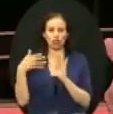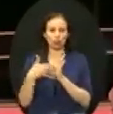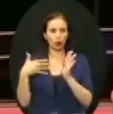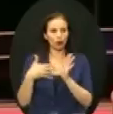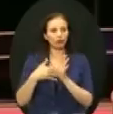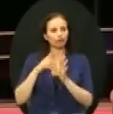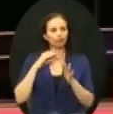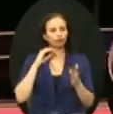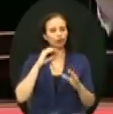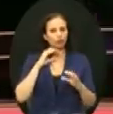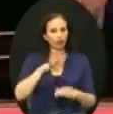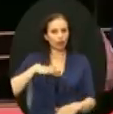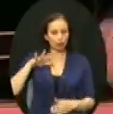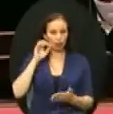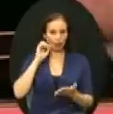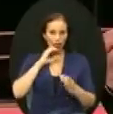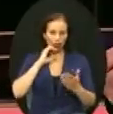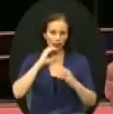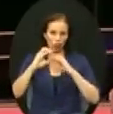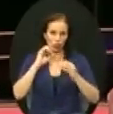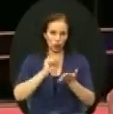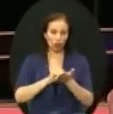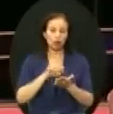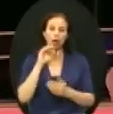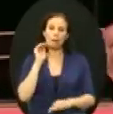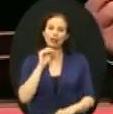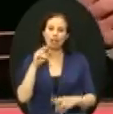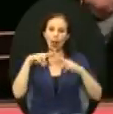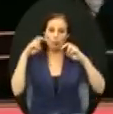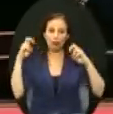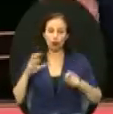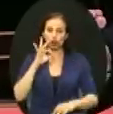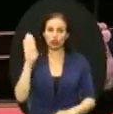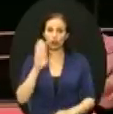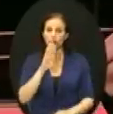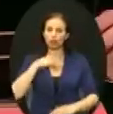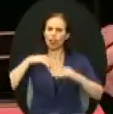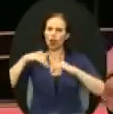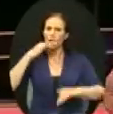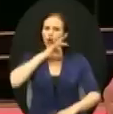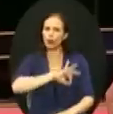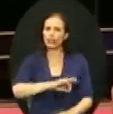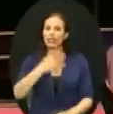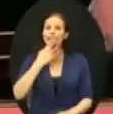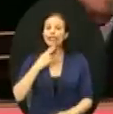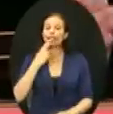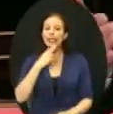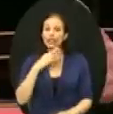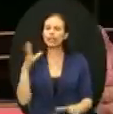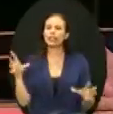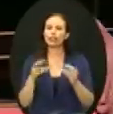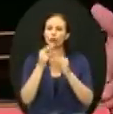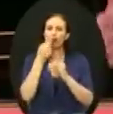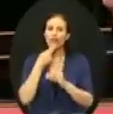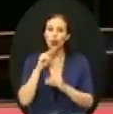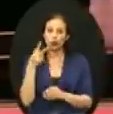כל מערכת התקשורת הזאת, עם הפנייה המפורשת של ראש הממשלה לרחוב הרוסי הישראלי, עם ההבטחות,